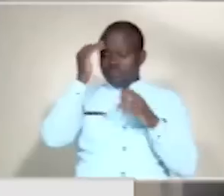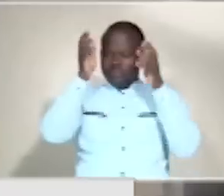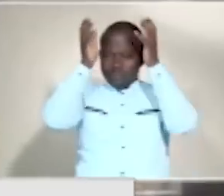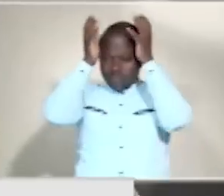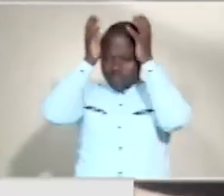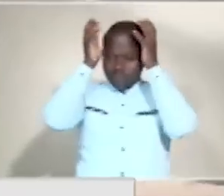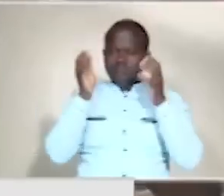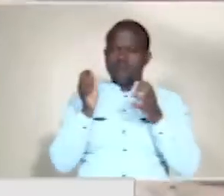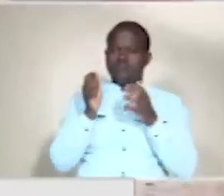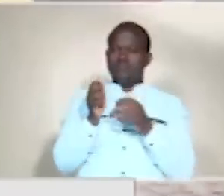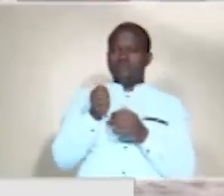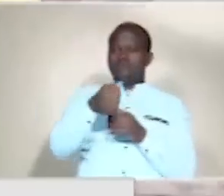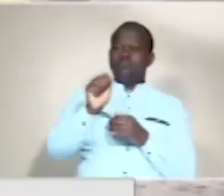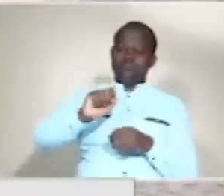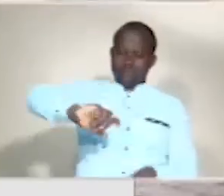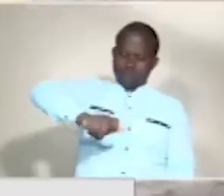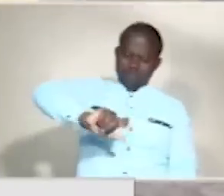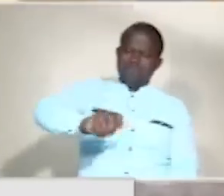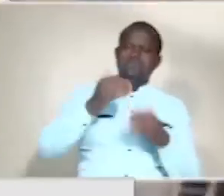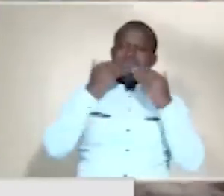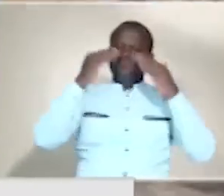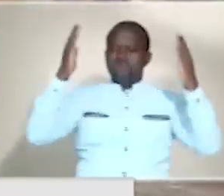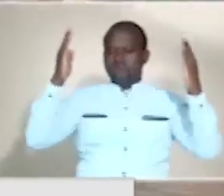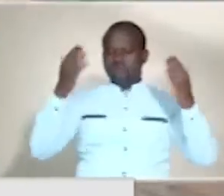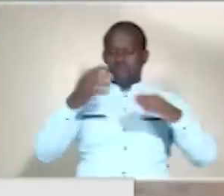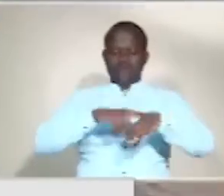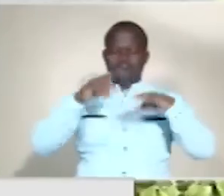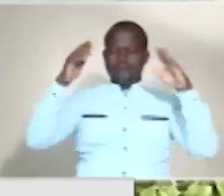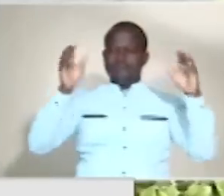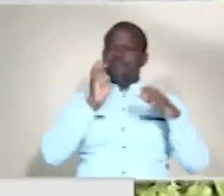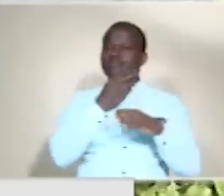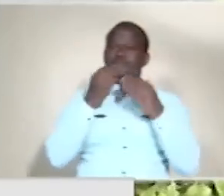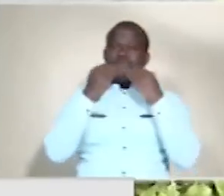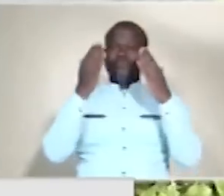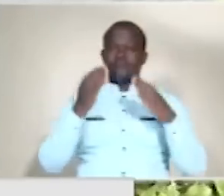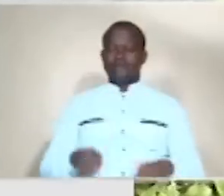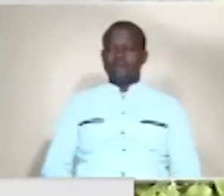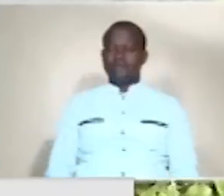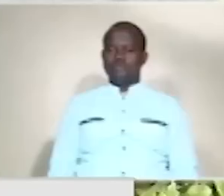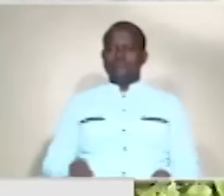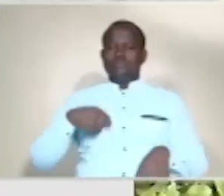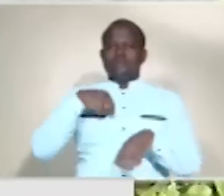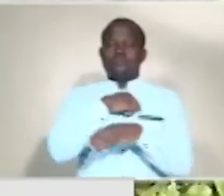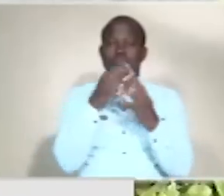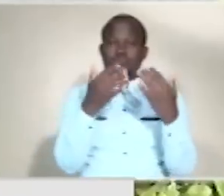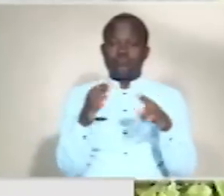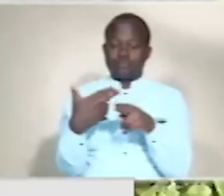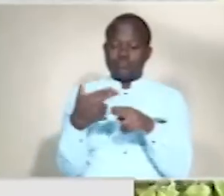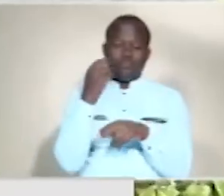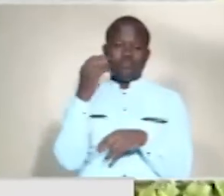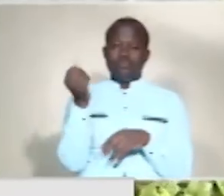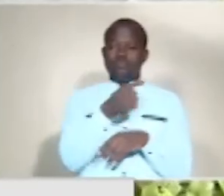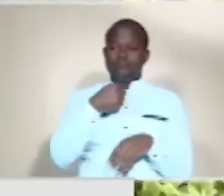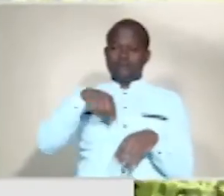bavome. Iwabo za robine zarumye ngo hashize igihe nta mazi. Ubwo rero tumaze hafi ukwezi, iyo aje